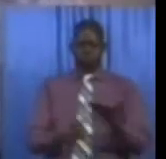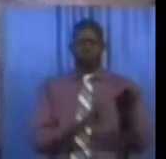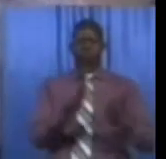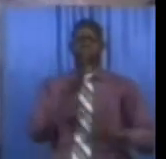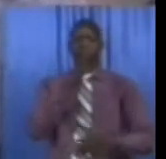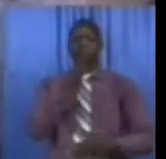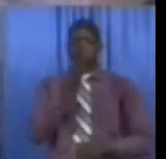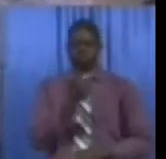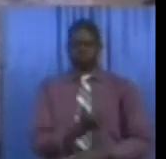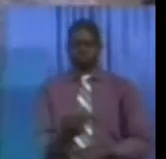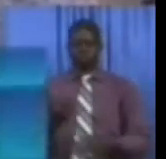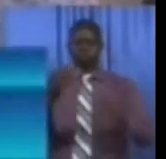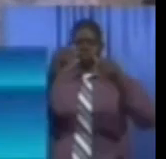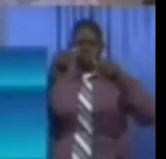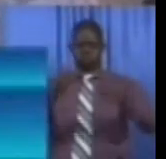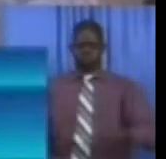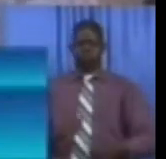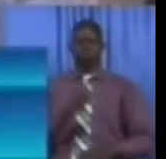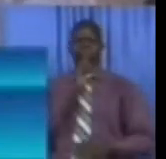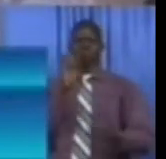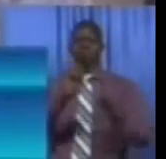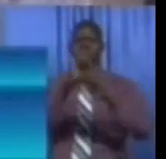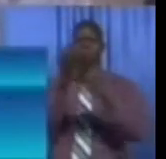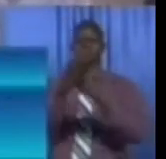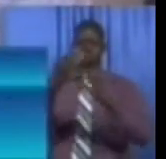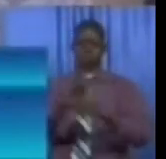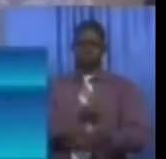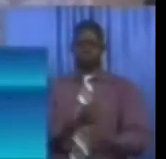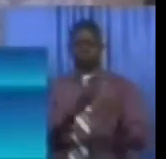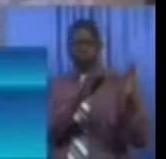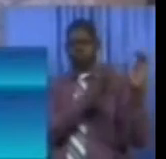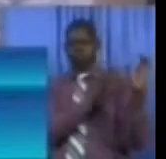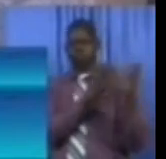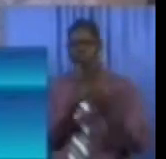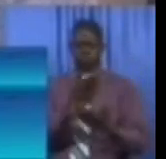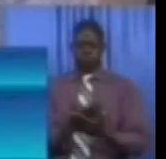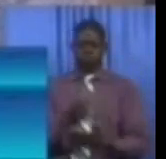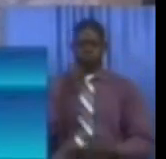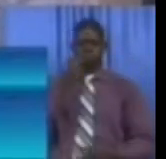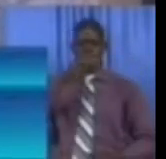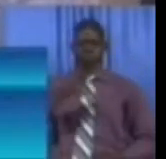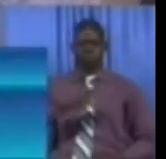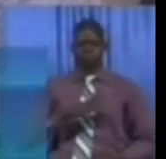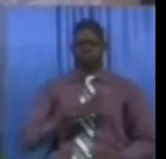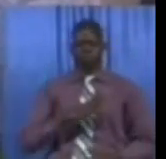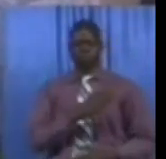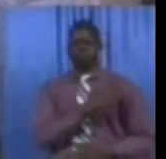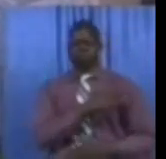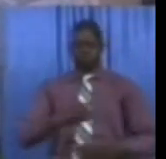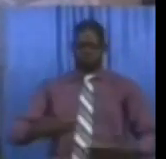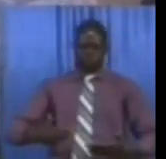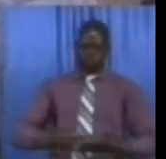infantile peut être évitée par une prise en charge adéquate de la femme et du nouveau-né.